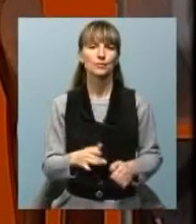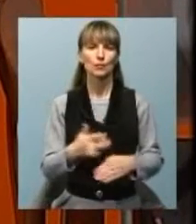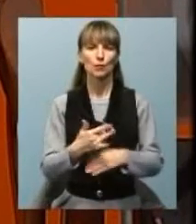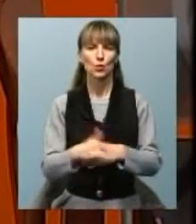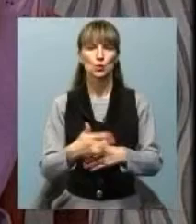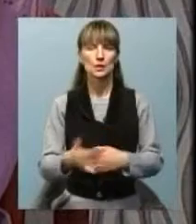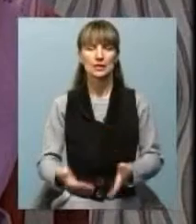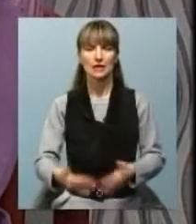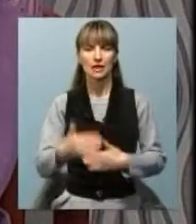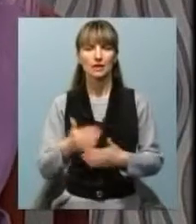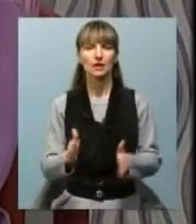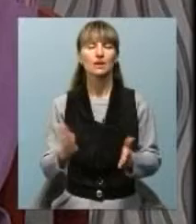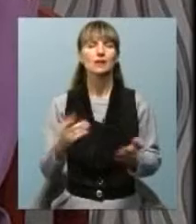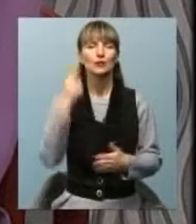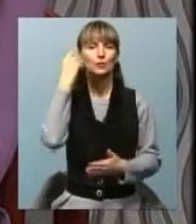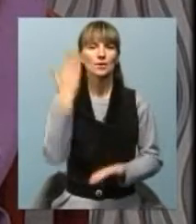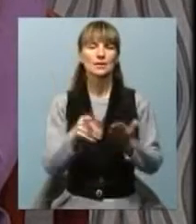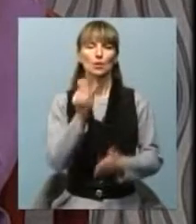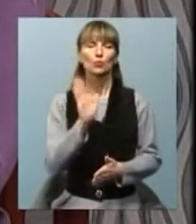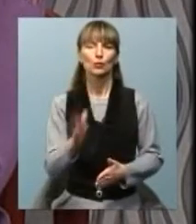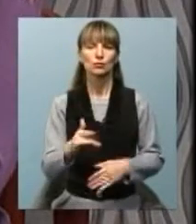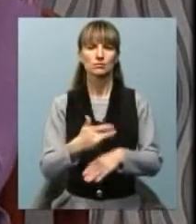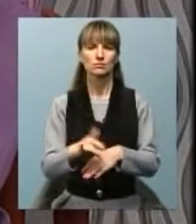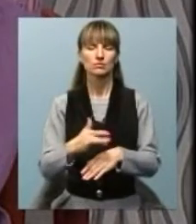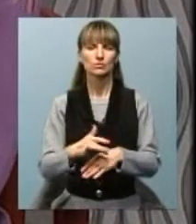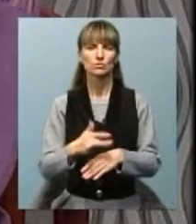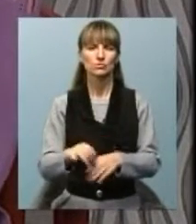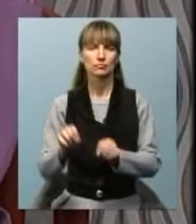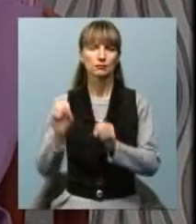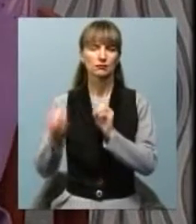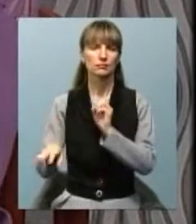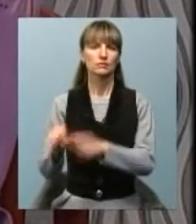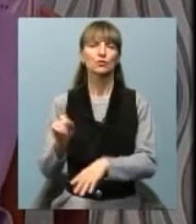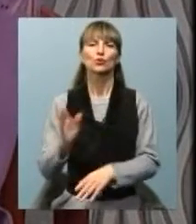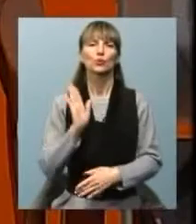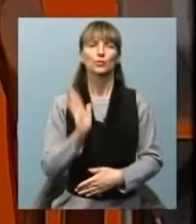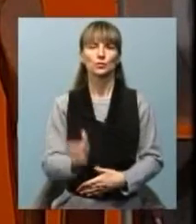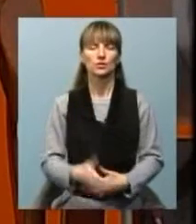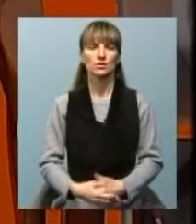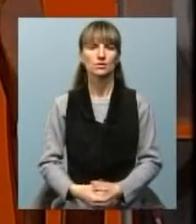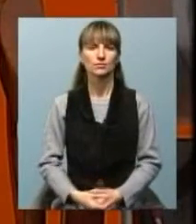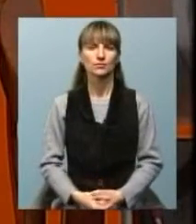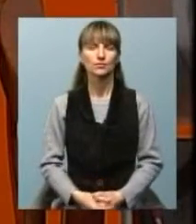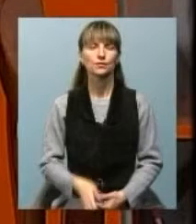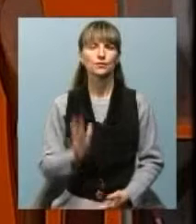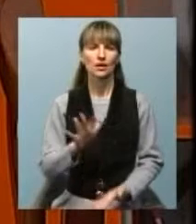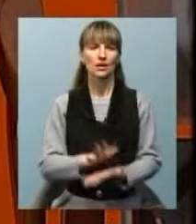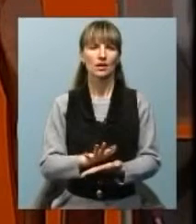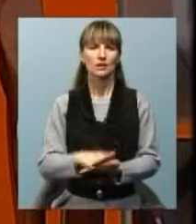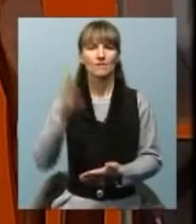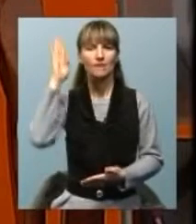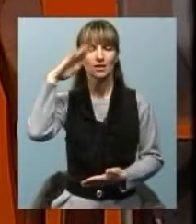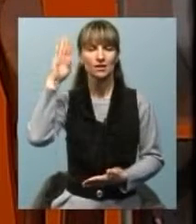мусорку. Як ти думаєш, якщо люди будуть засмічувати природу, що може трапитися? Буде грязна